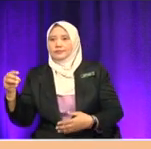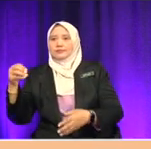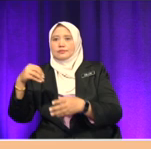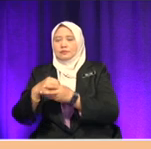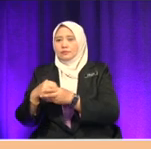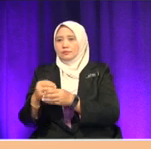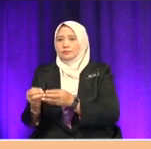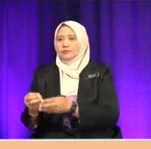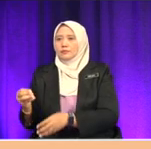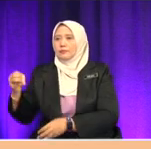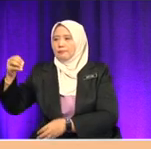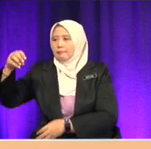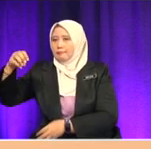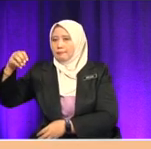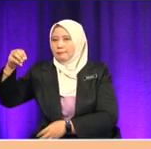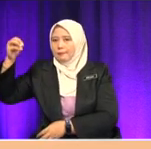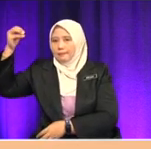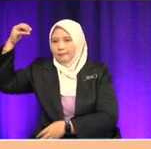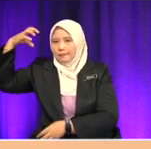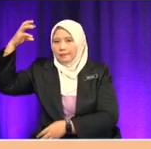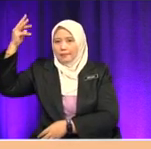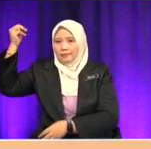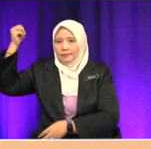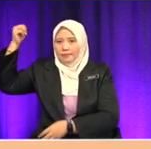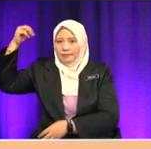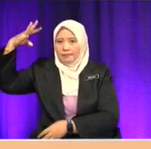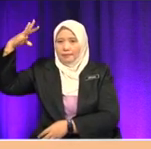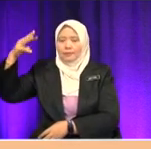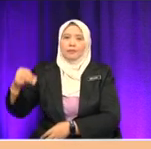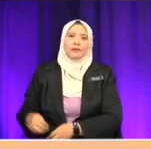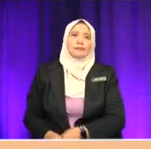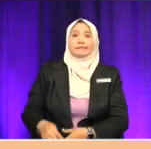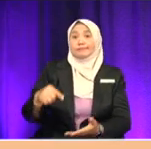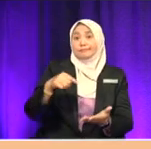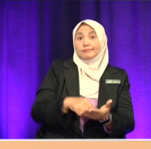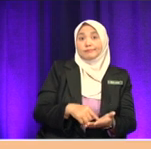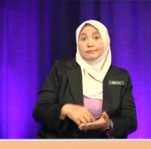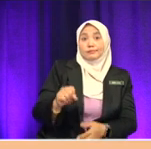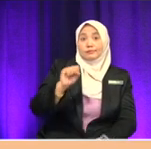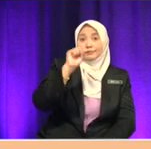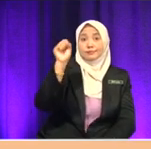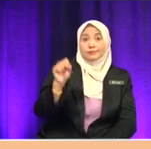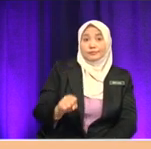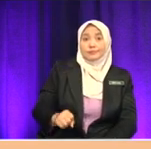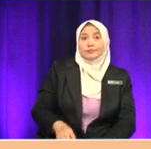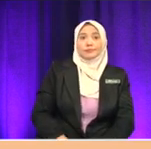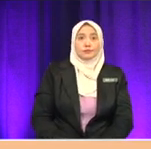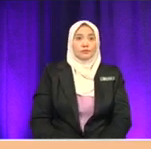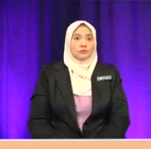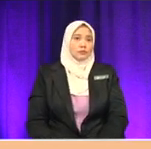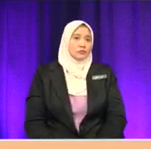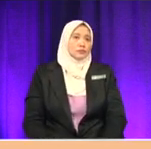bakteria. Okey, mari kita lihat soalannya. Ini masih lagi soalan. Keadaan dalam tabung uji P,